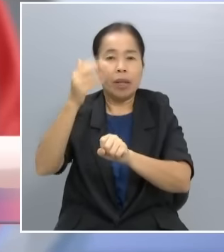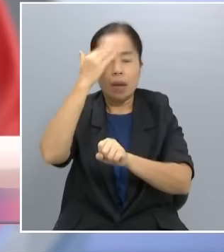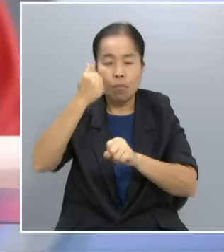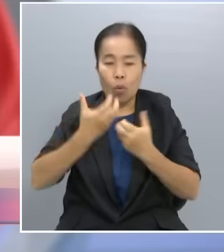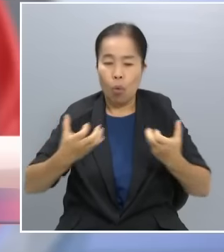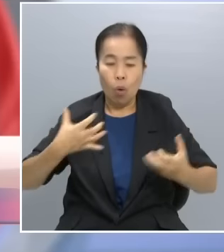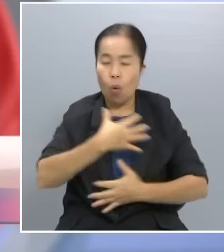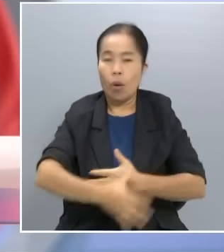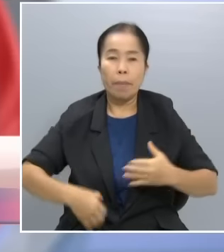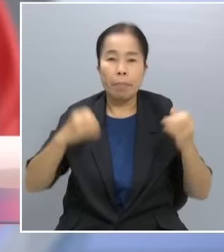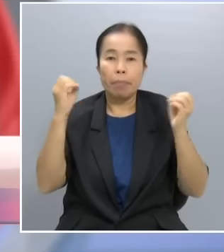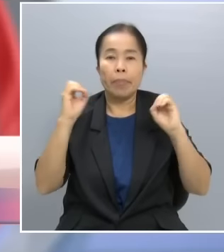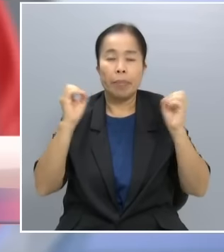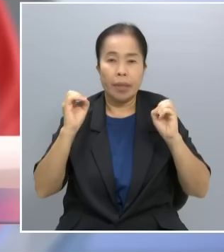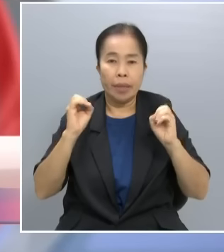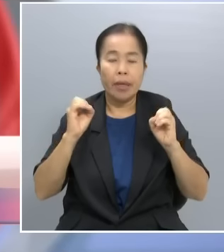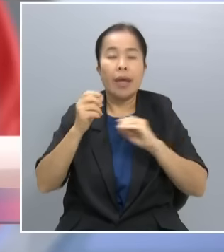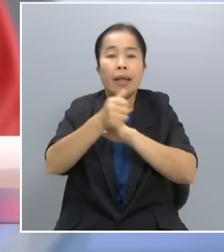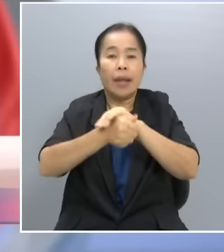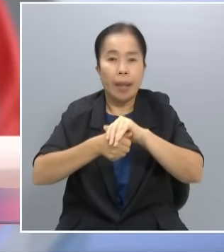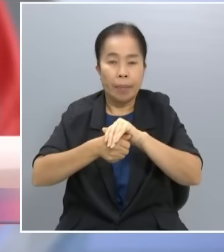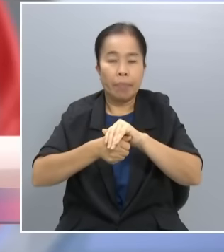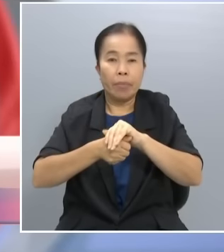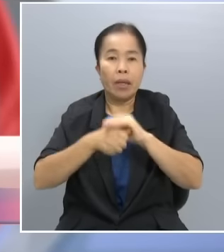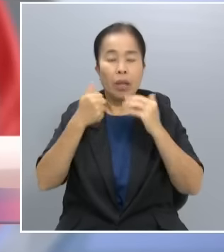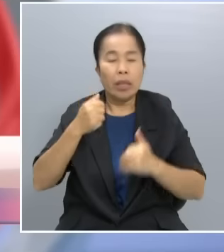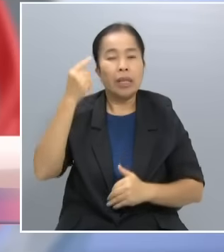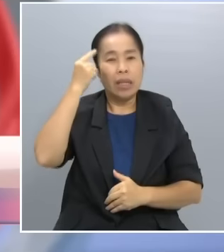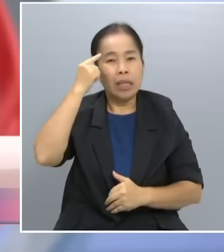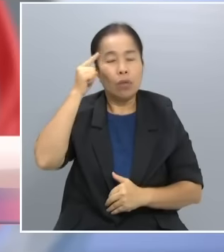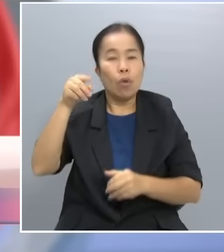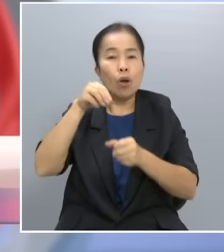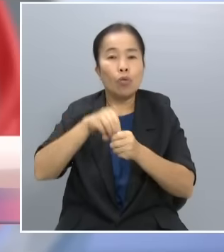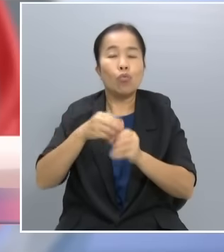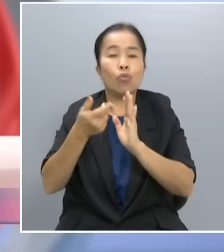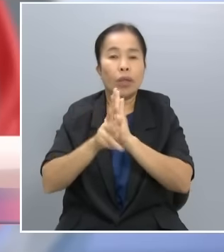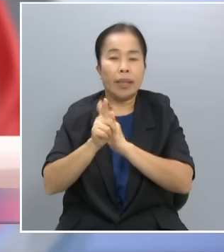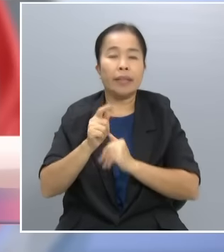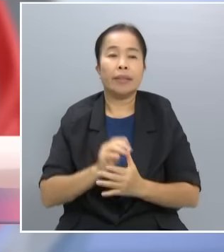ติดตัวไปเลยแล้วก็หลบหนีตอนนี้ทราบว่าน่าจะอยู่ในเขตจังหวัดขอนแก่น